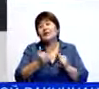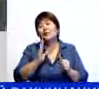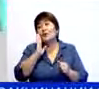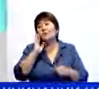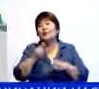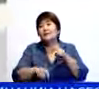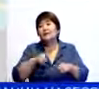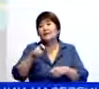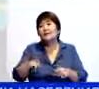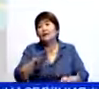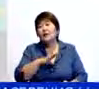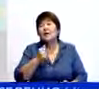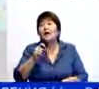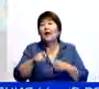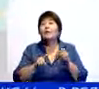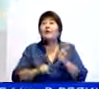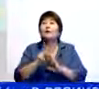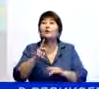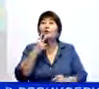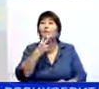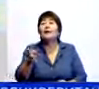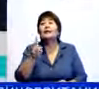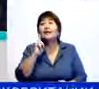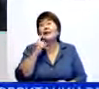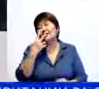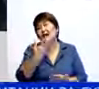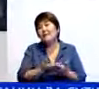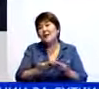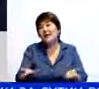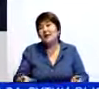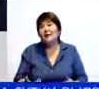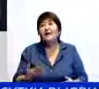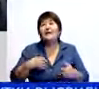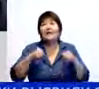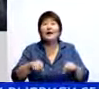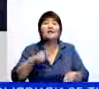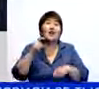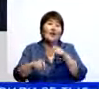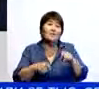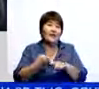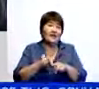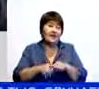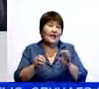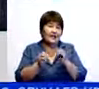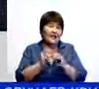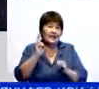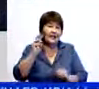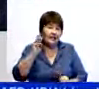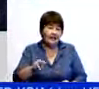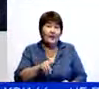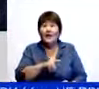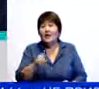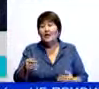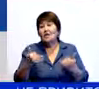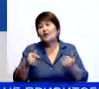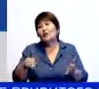утрам совершает пробежку. На марафон пришел, чтобы показать молодым пример. Я решил, то есть, пробежать эти все 10 километров в